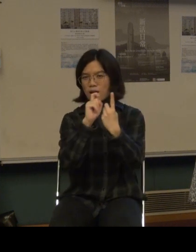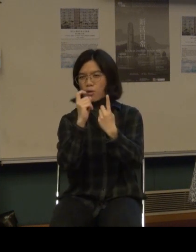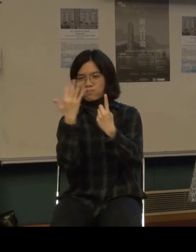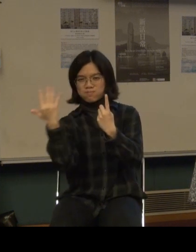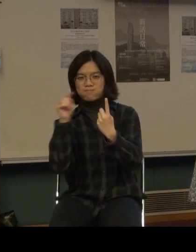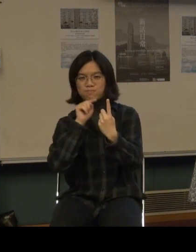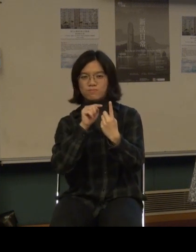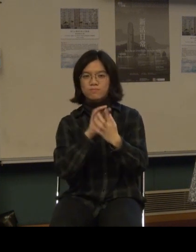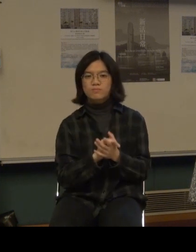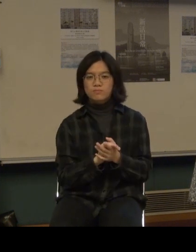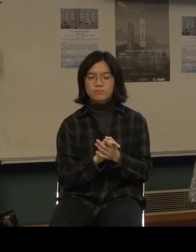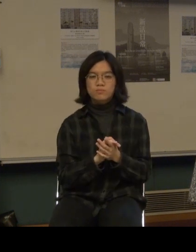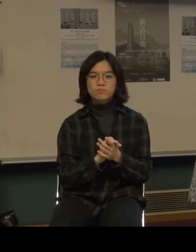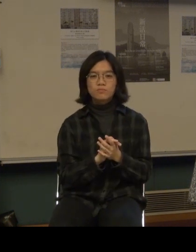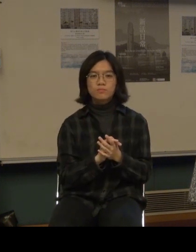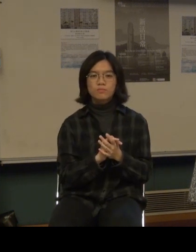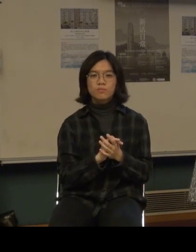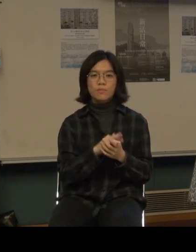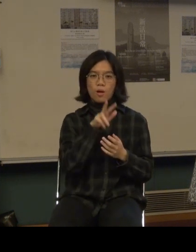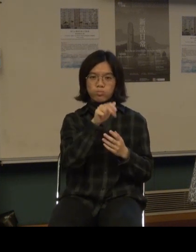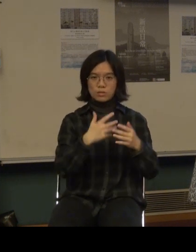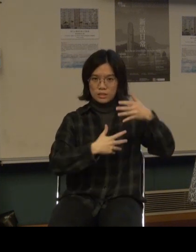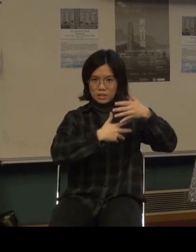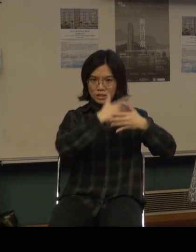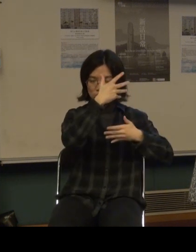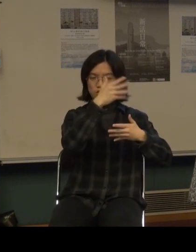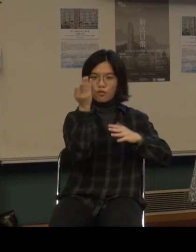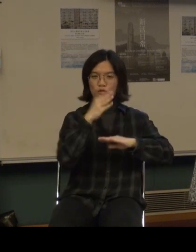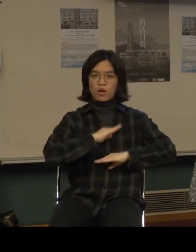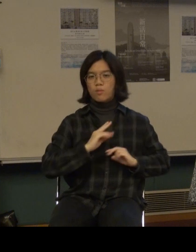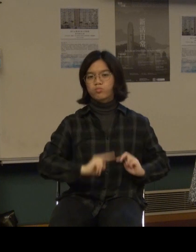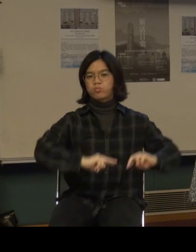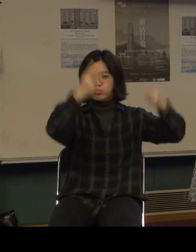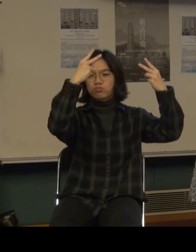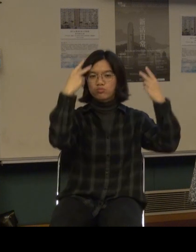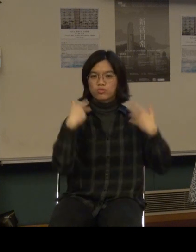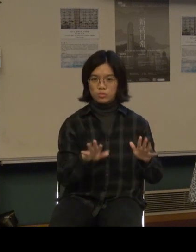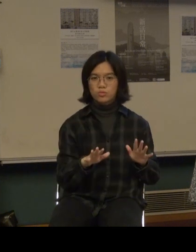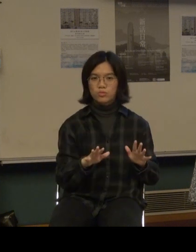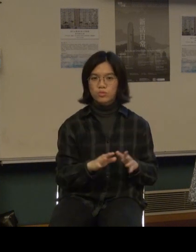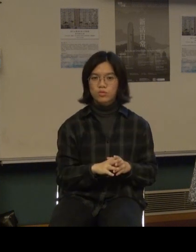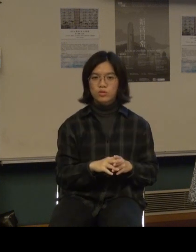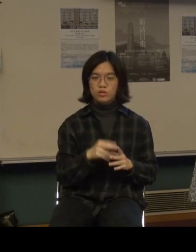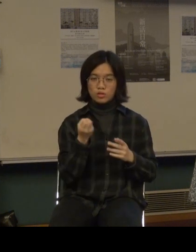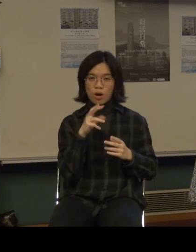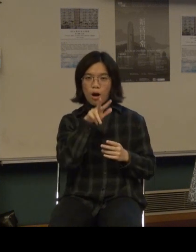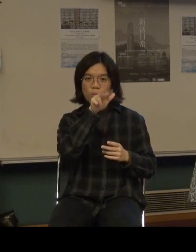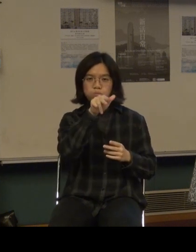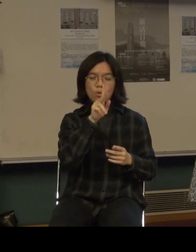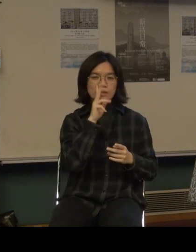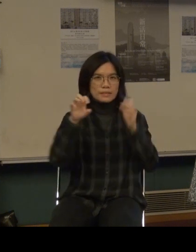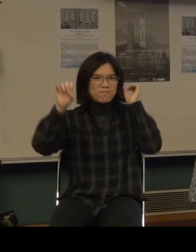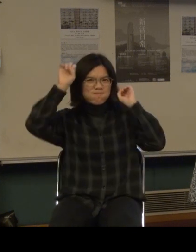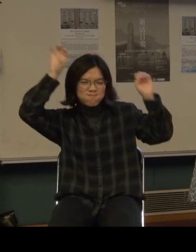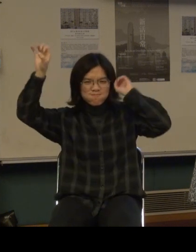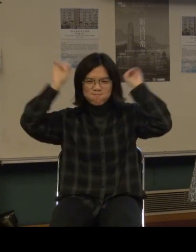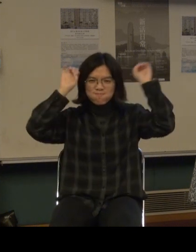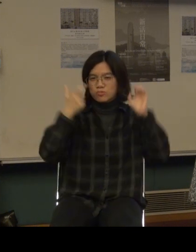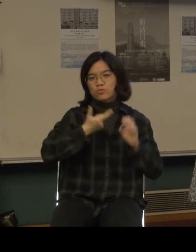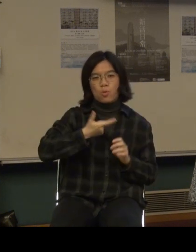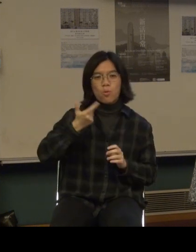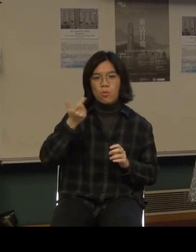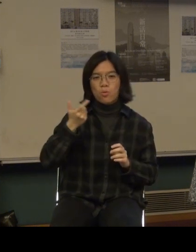到建築的風格是很大的改變，而且是一個百花齊放 的情況。有很多